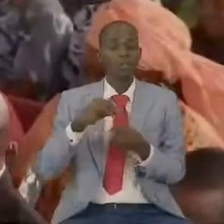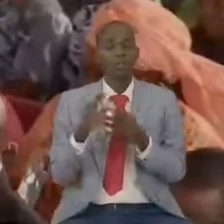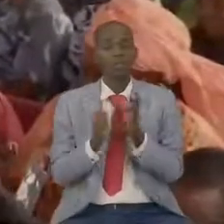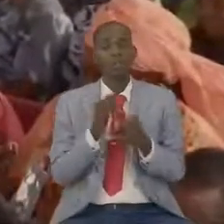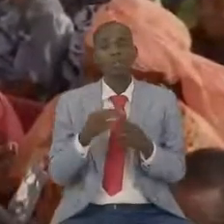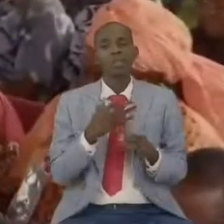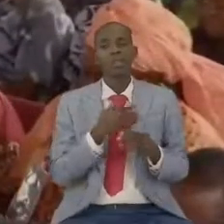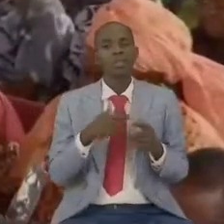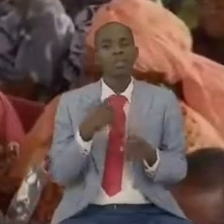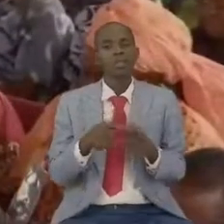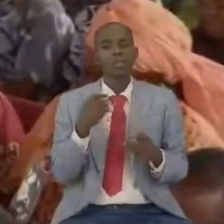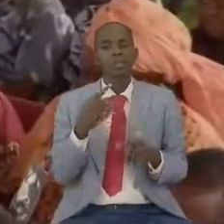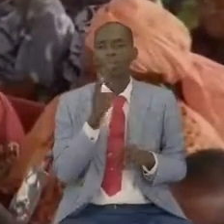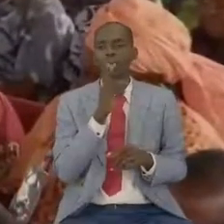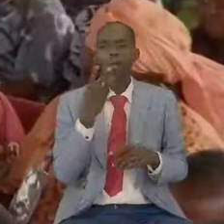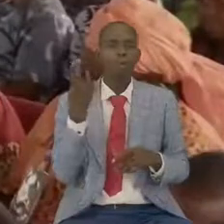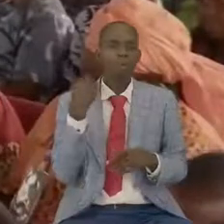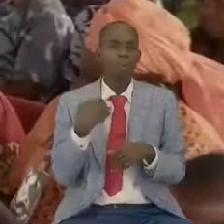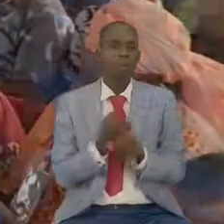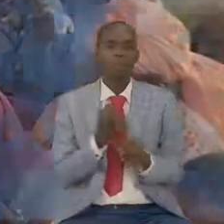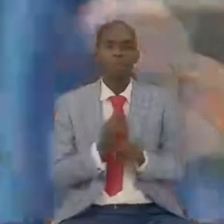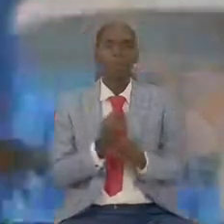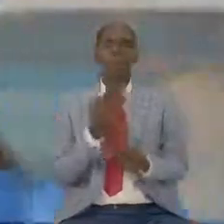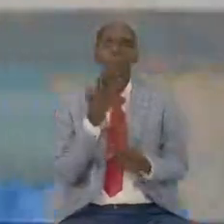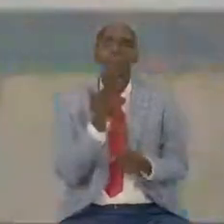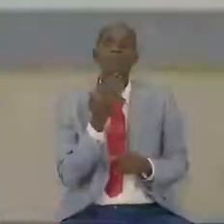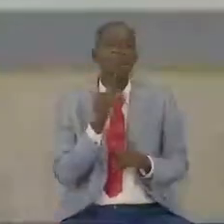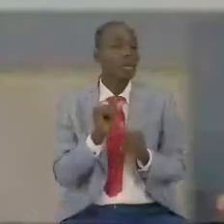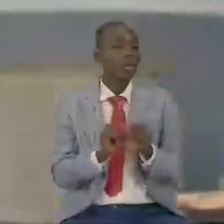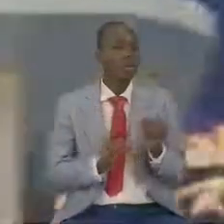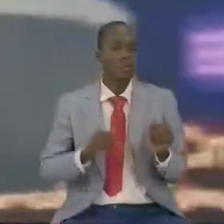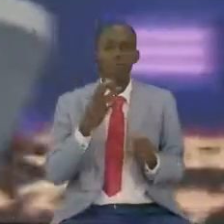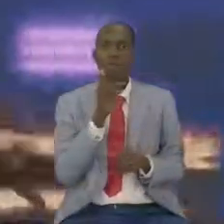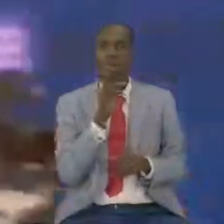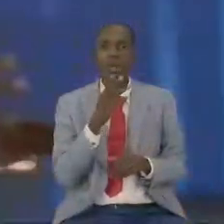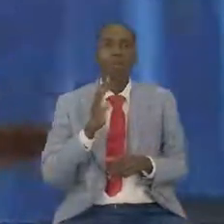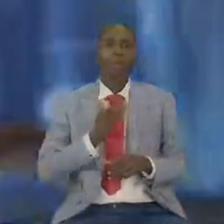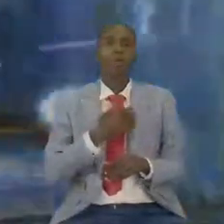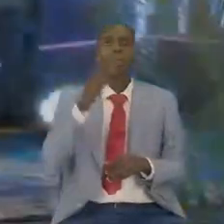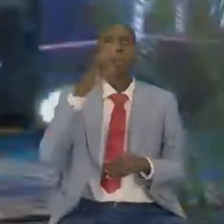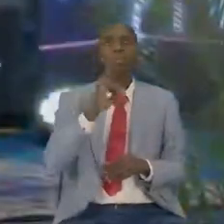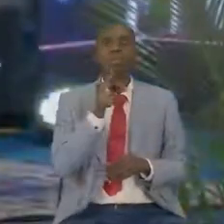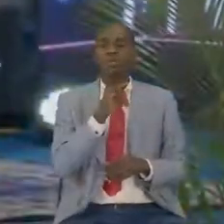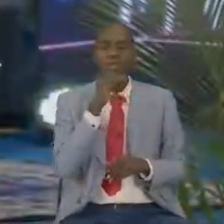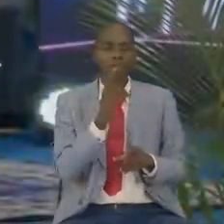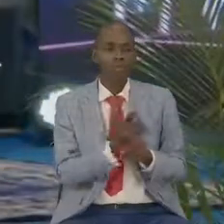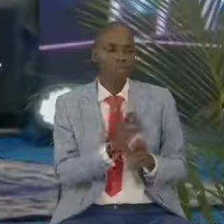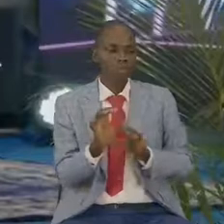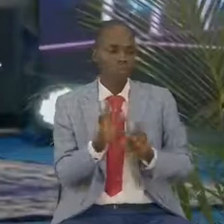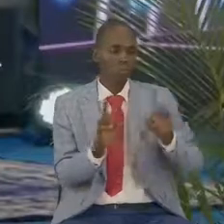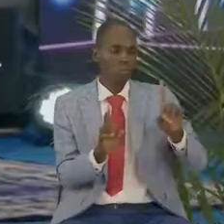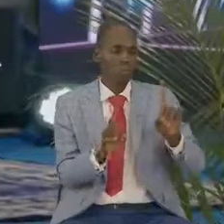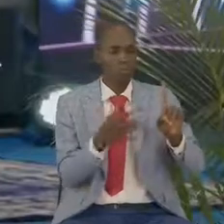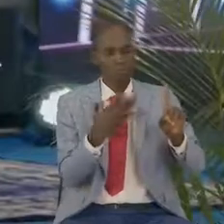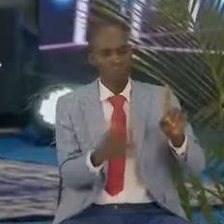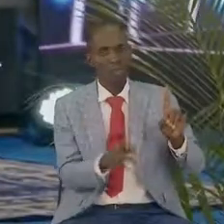Et les eaux ont été rendues douces, l'eau devint douce. Et Dieu n'a pas pris le temps,